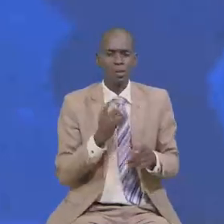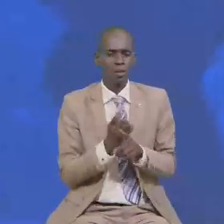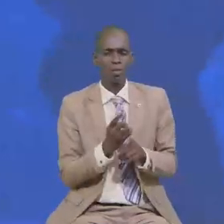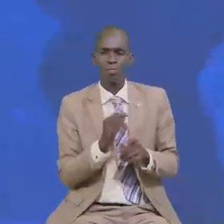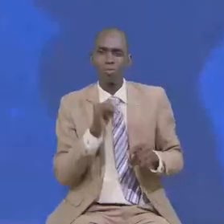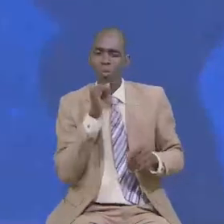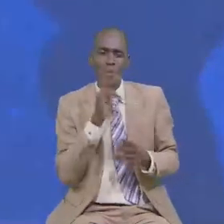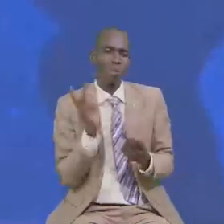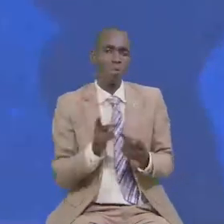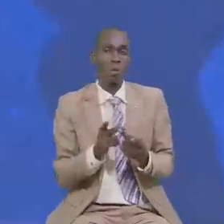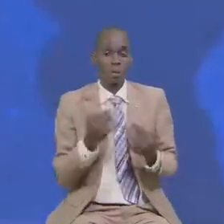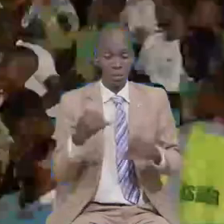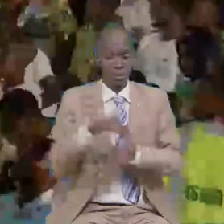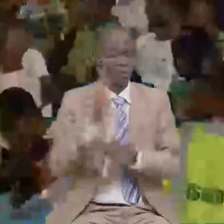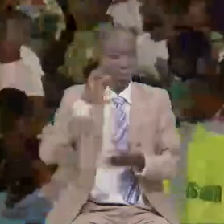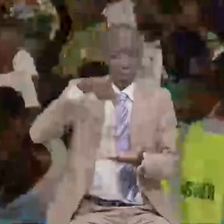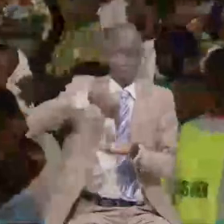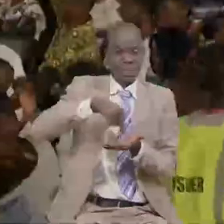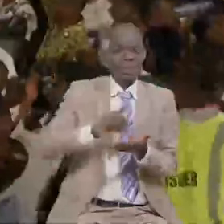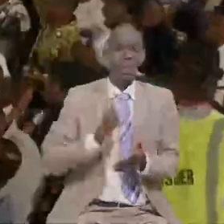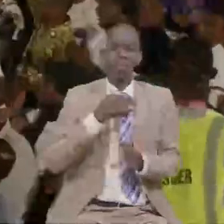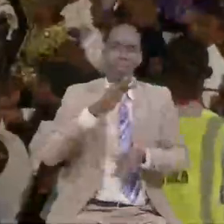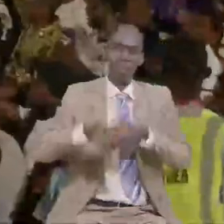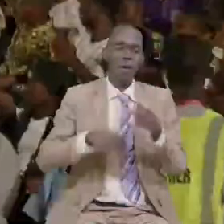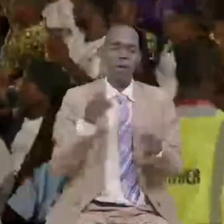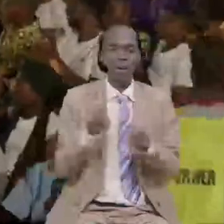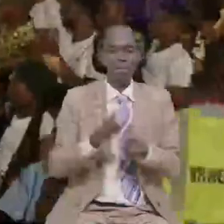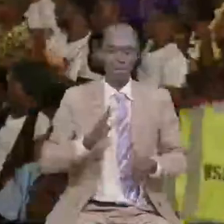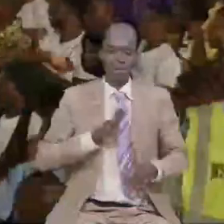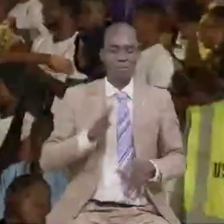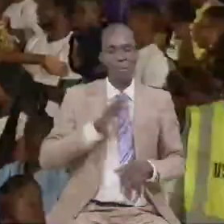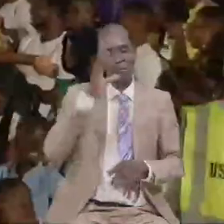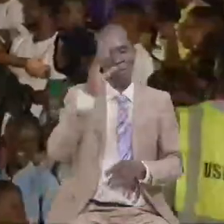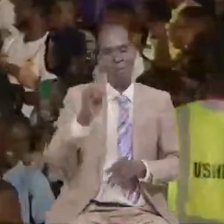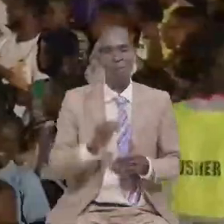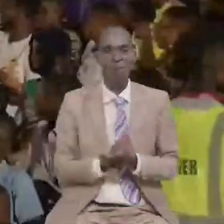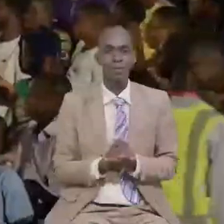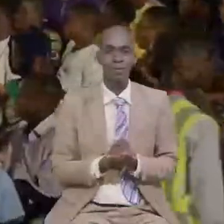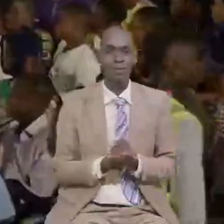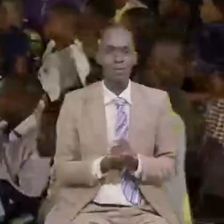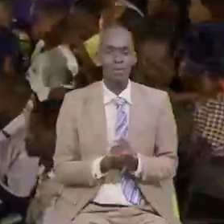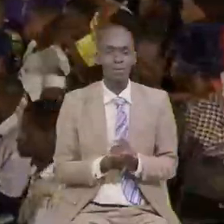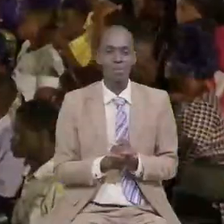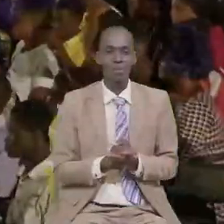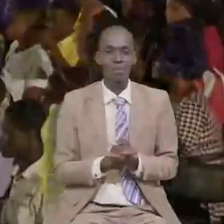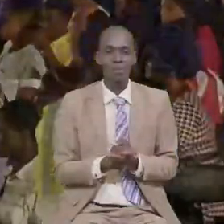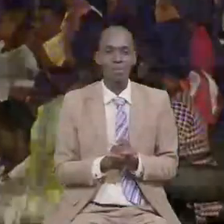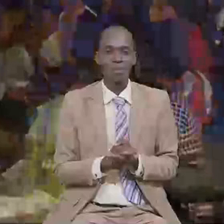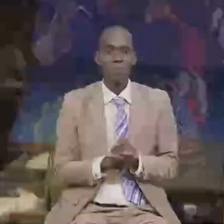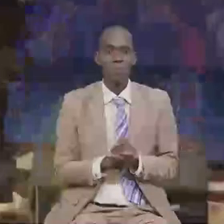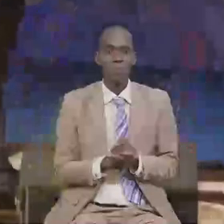la personne qui rampe avec les mains et les fesses, tu vas te lever comme